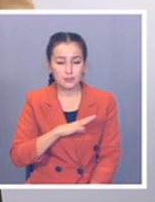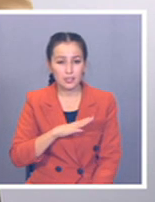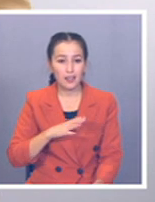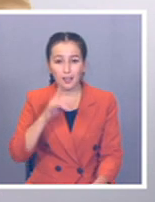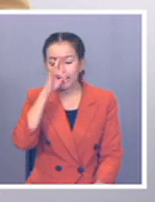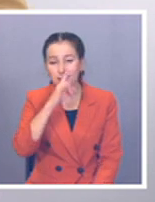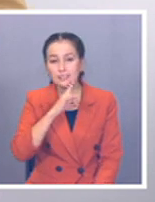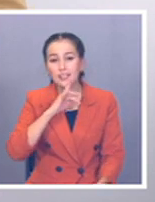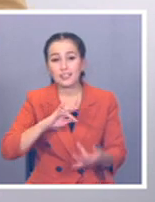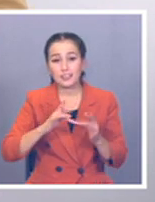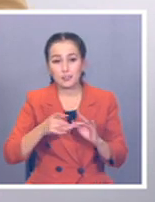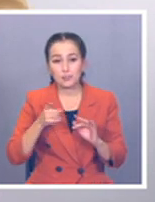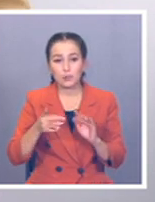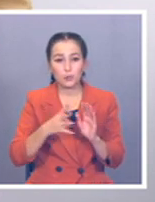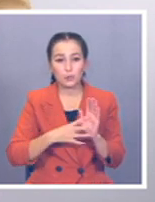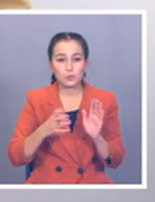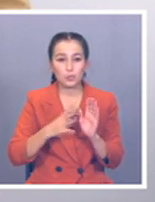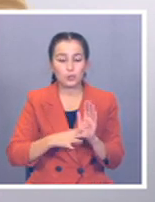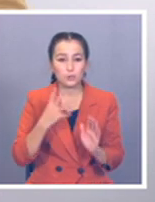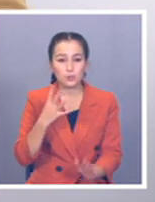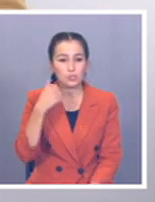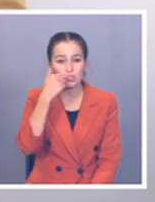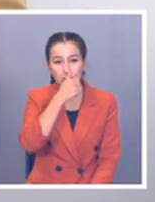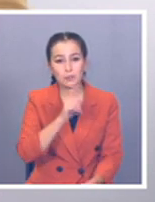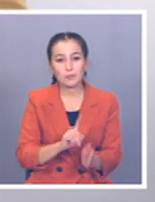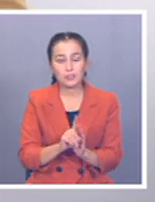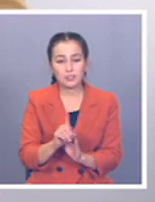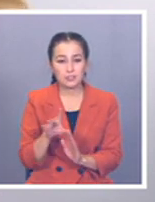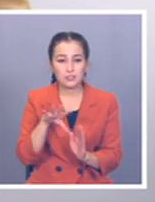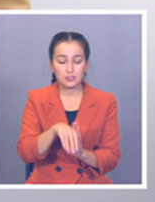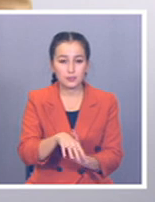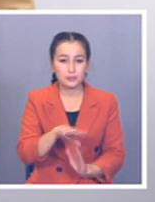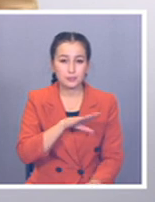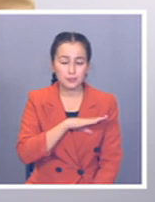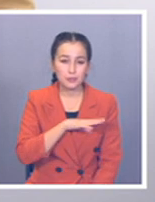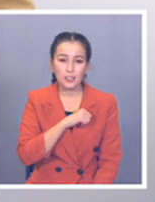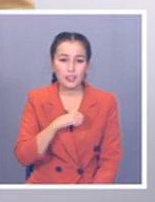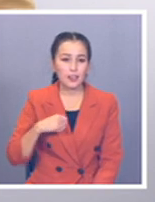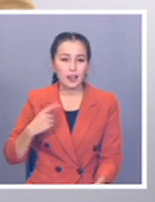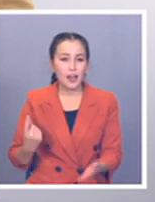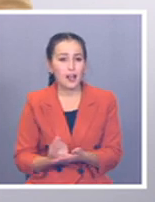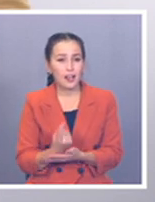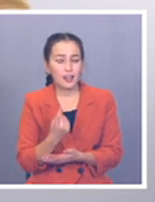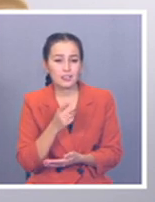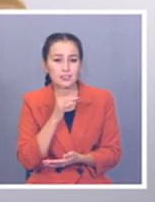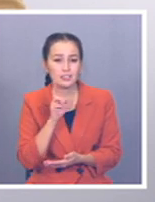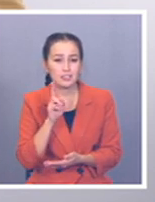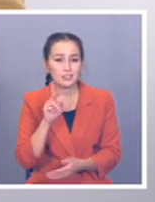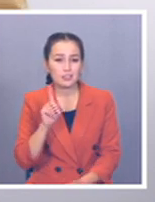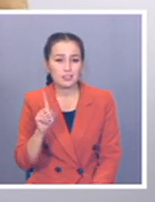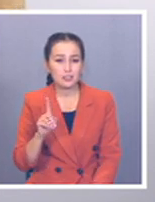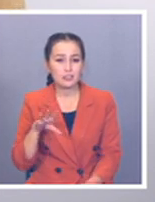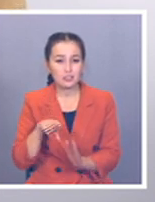интернет 1994 жылдан бастап ене бастады. Ең алғашқы KZ домені